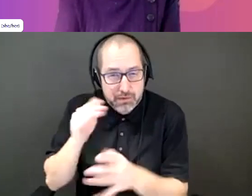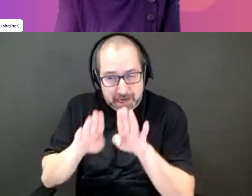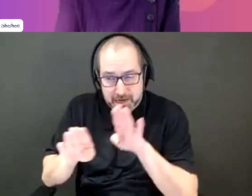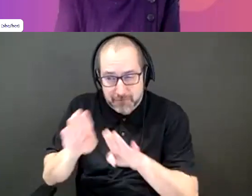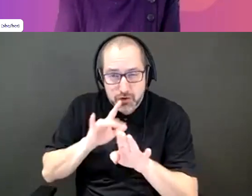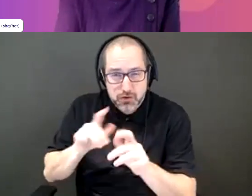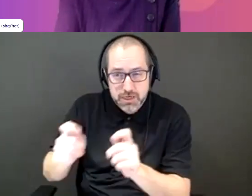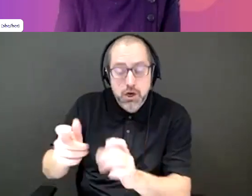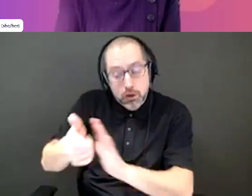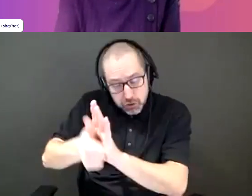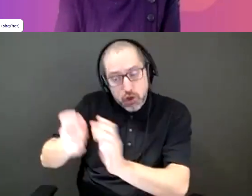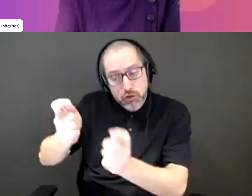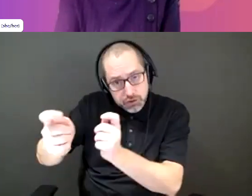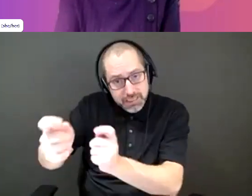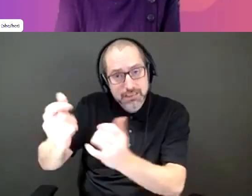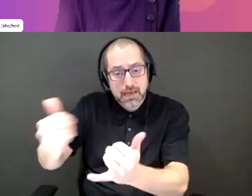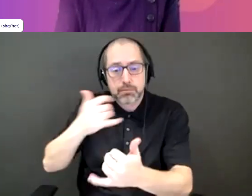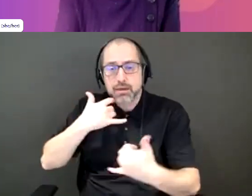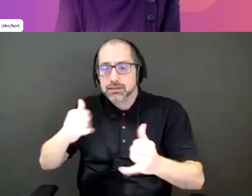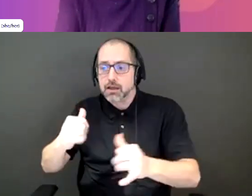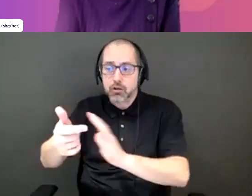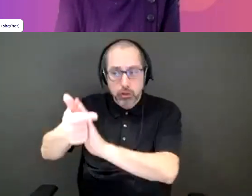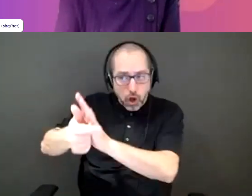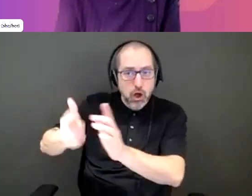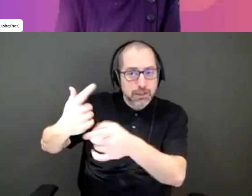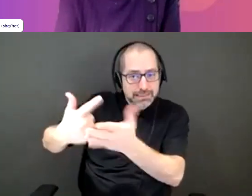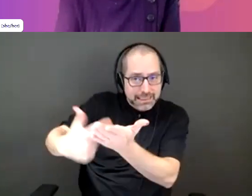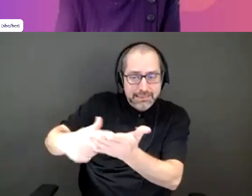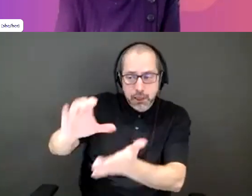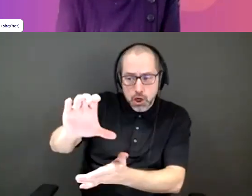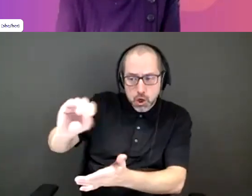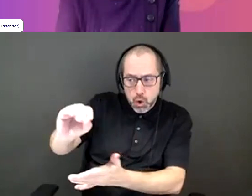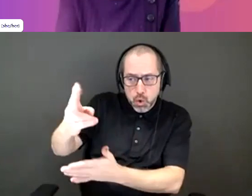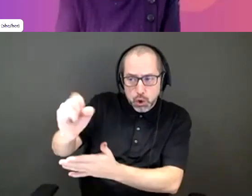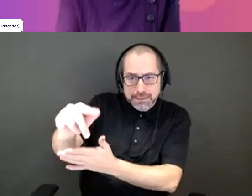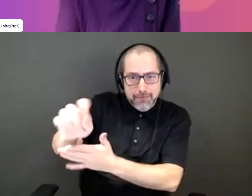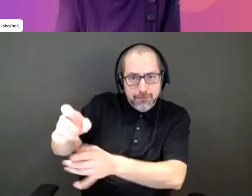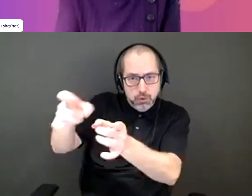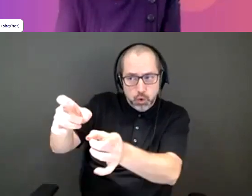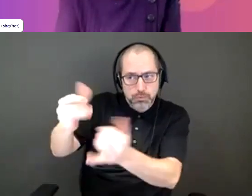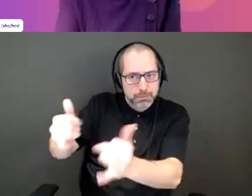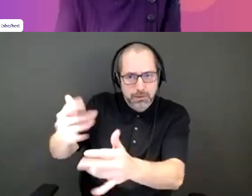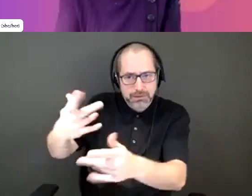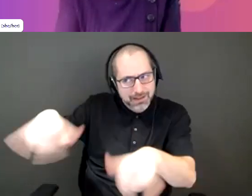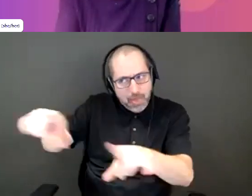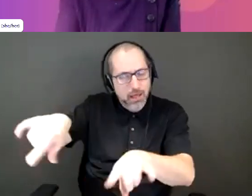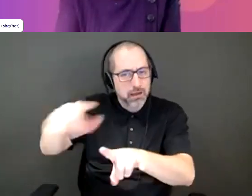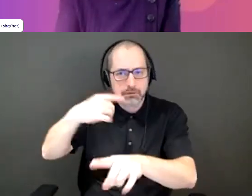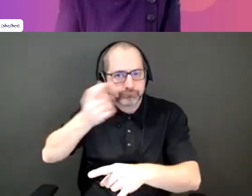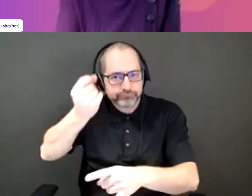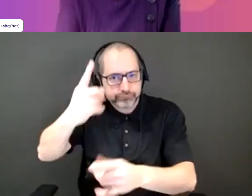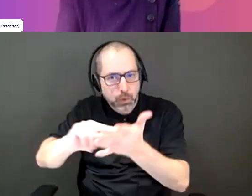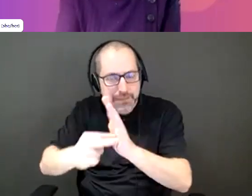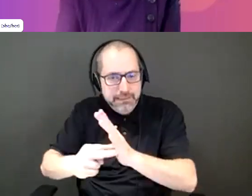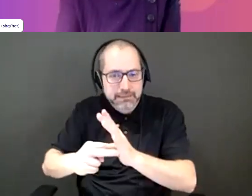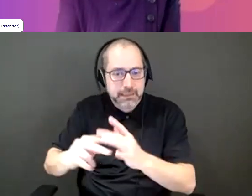beaucoup de choses ont changé dans la loi on parle de contrôle correctif dans la loi mais les gens ne comprennent toujours pas de quoi il s'agit